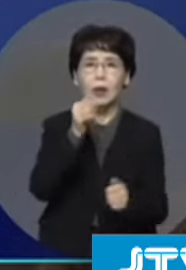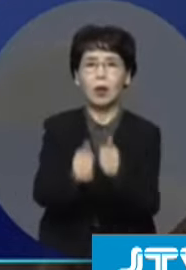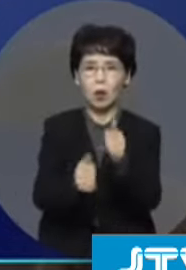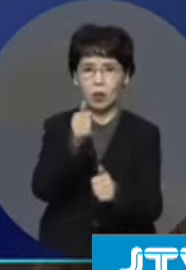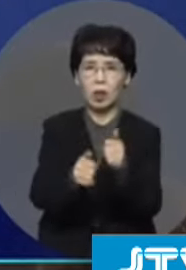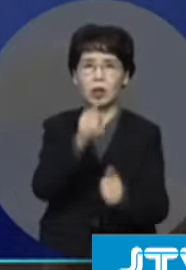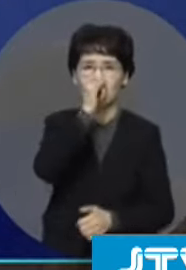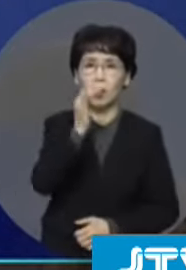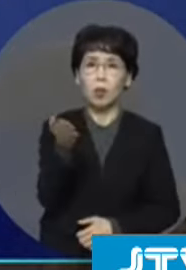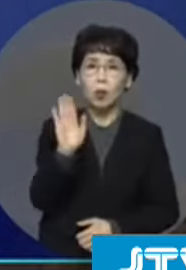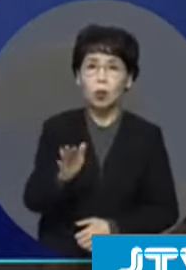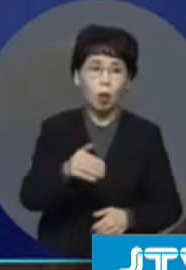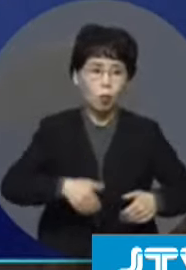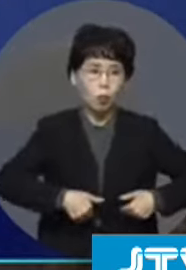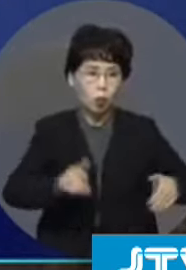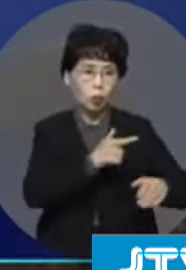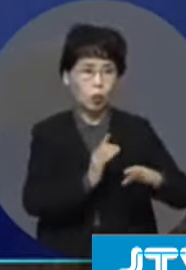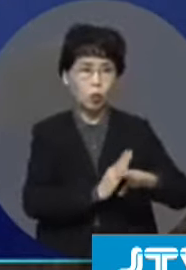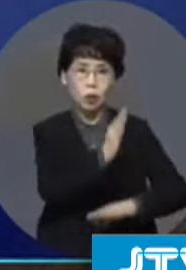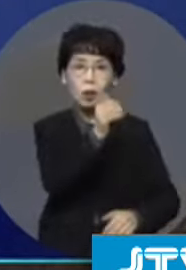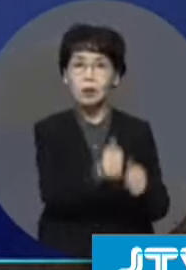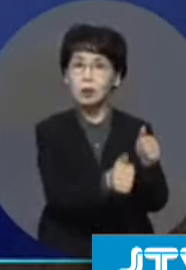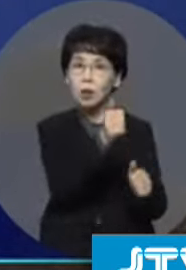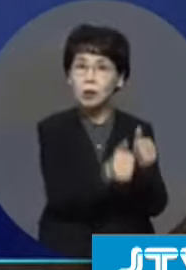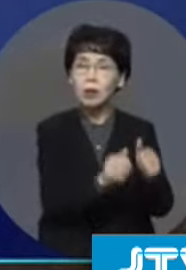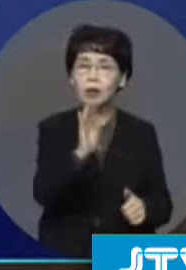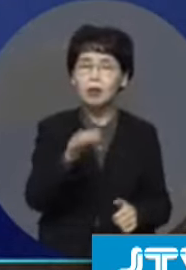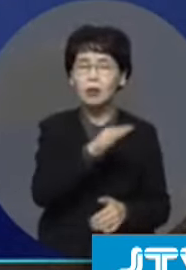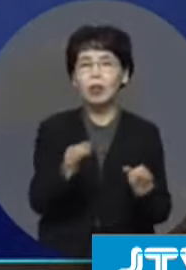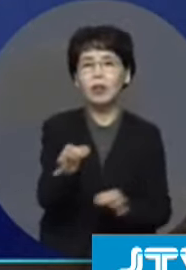것인데, 불필요한 과잉 경쟁은